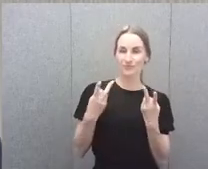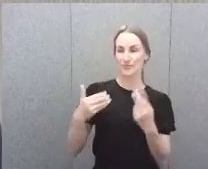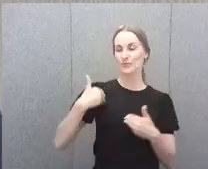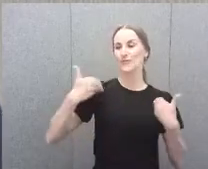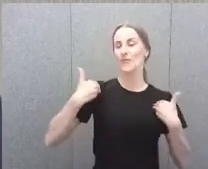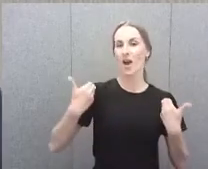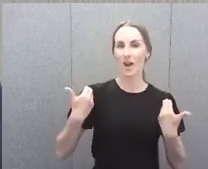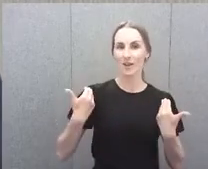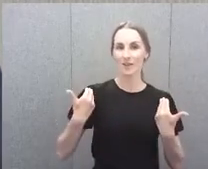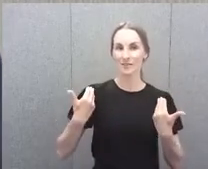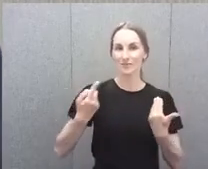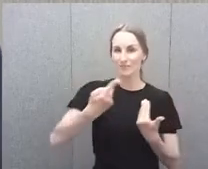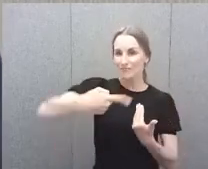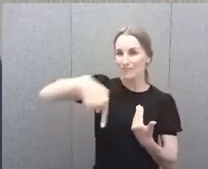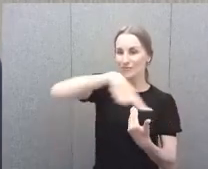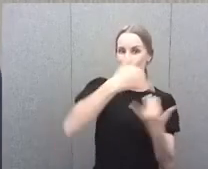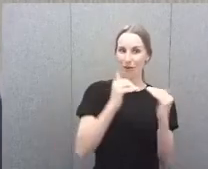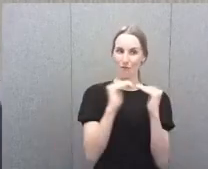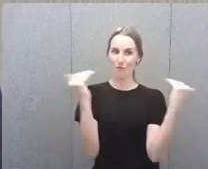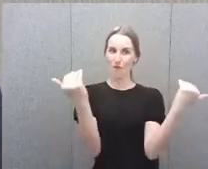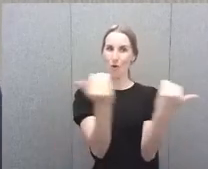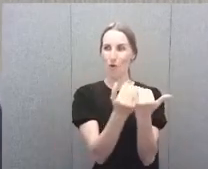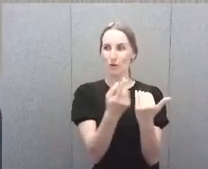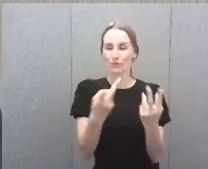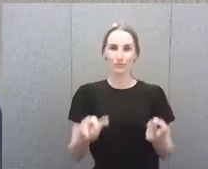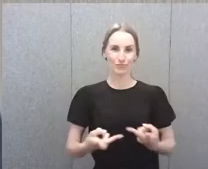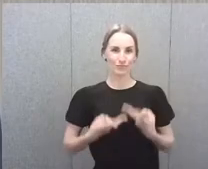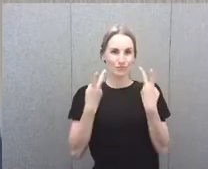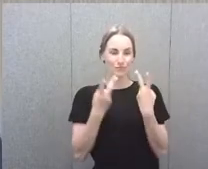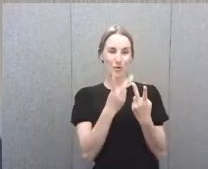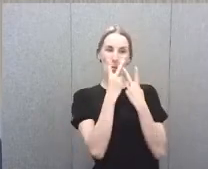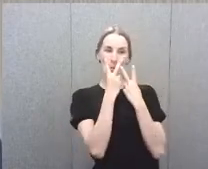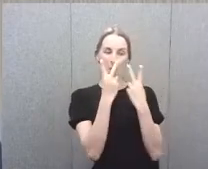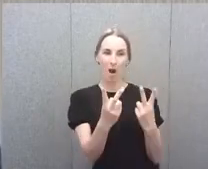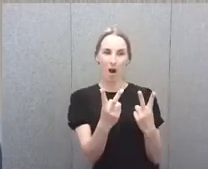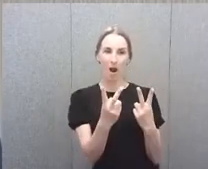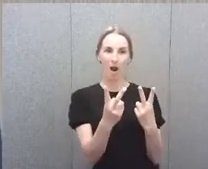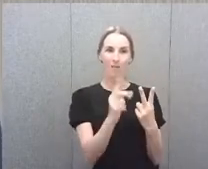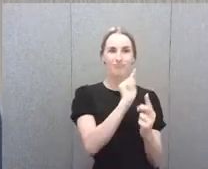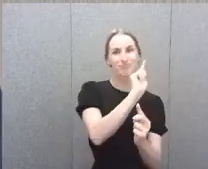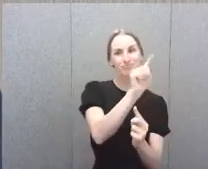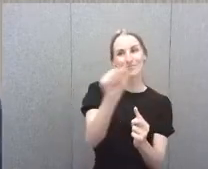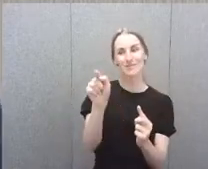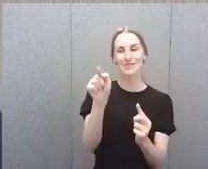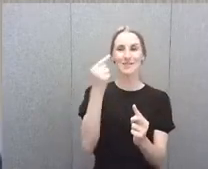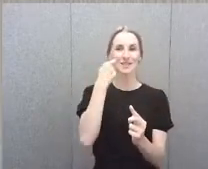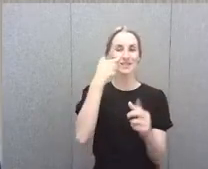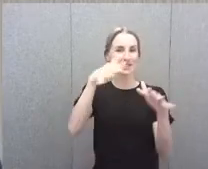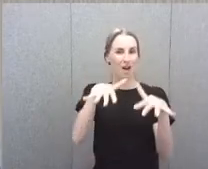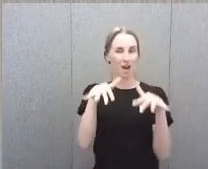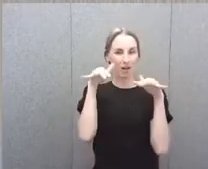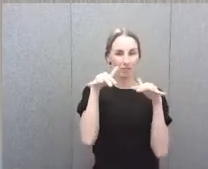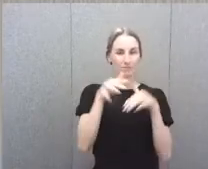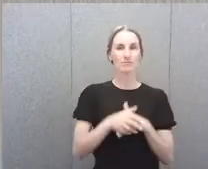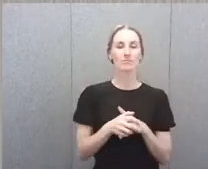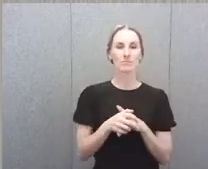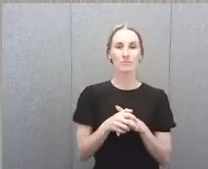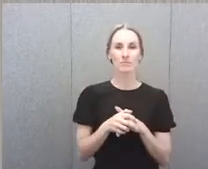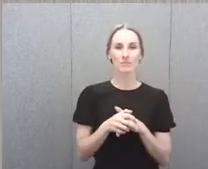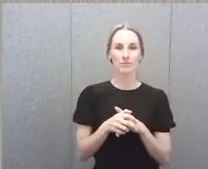вас в этом зале. Очень приятно опять иметь возможность общаться напрямую и также обратиться к такой